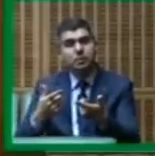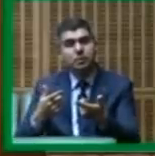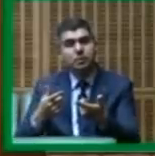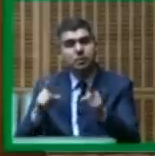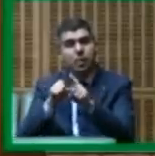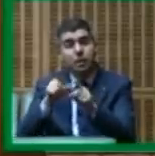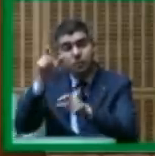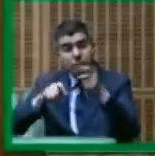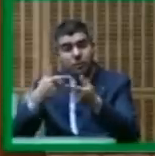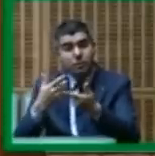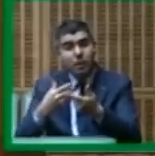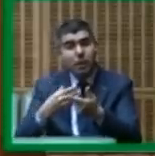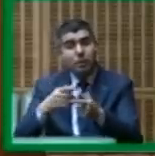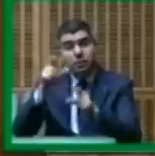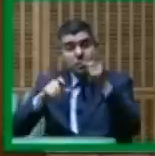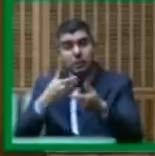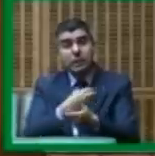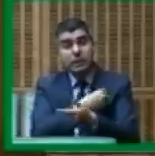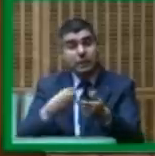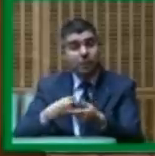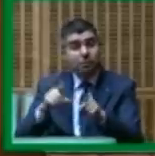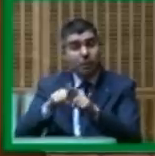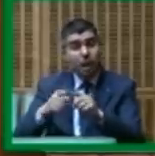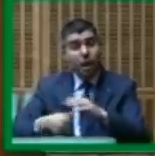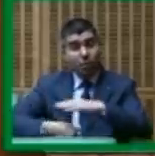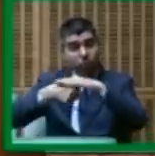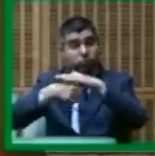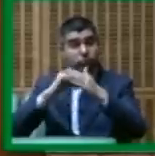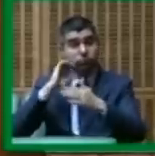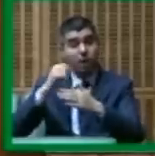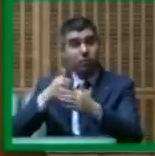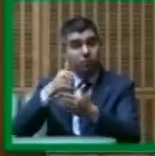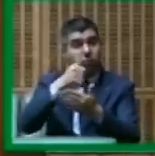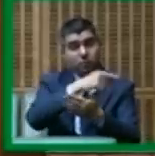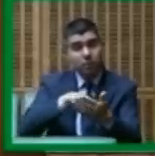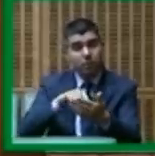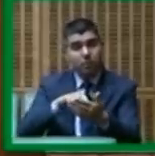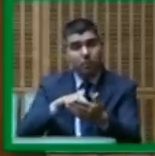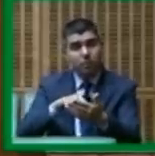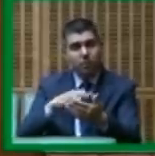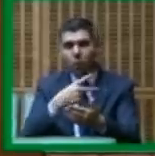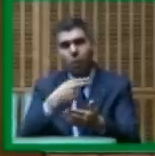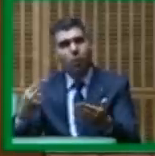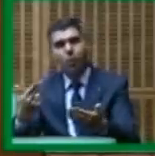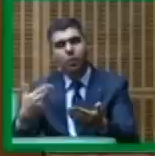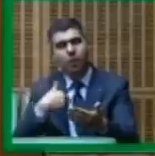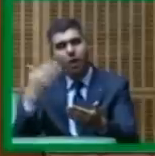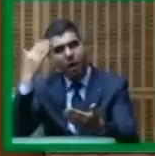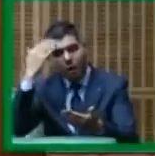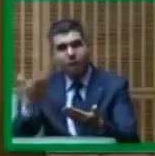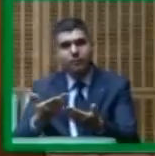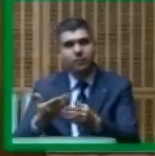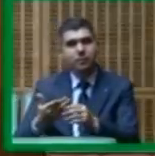الخدمه الصحيه التي تقدم لهم ليست كما يجب ان تكون وكذا الى اخره. اذا بالضبط مناش